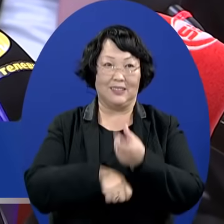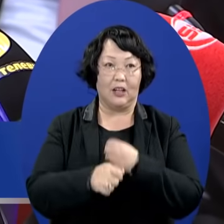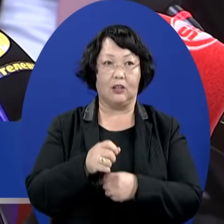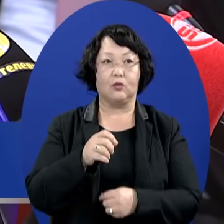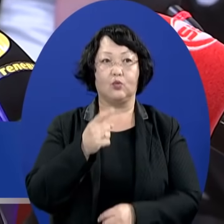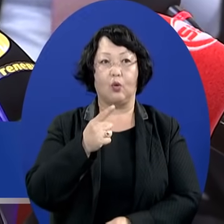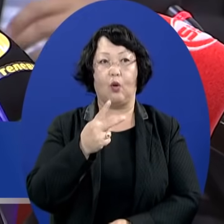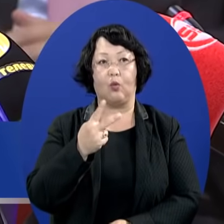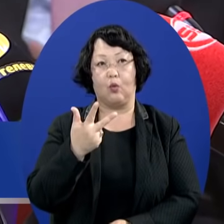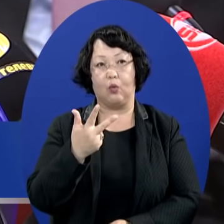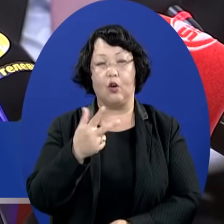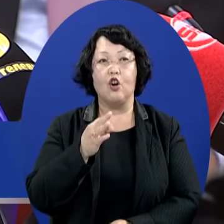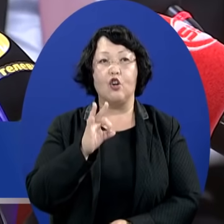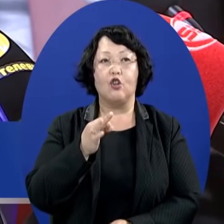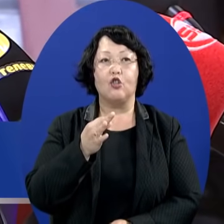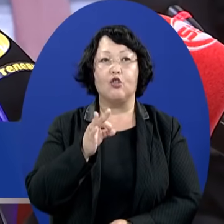төгрөгийн алдагдалтай явж байгаа.